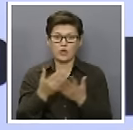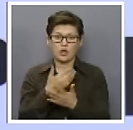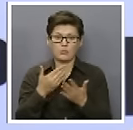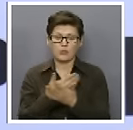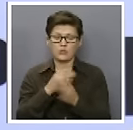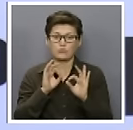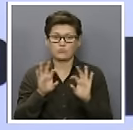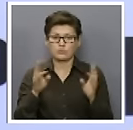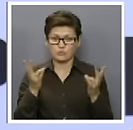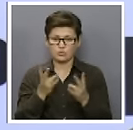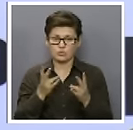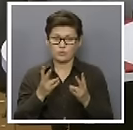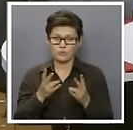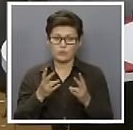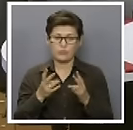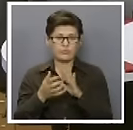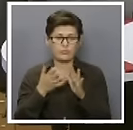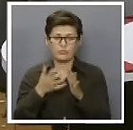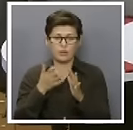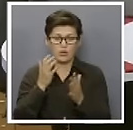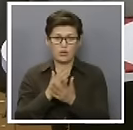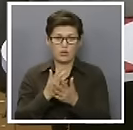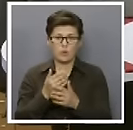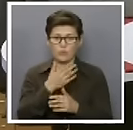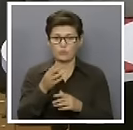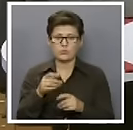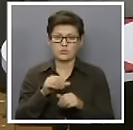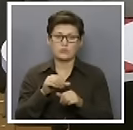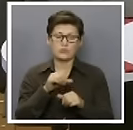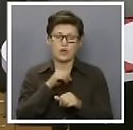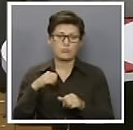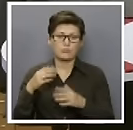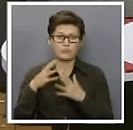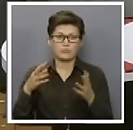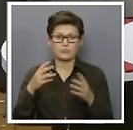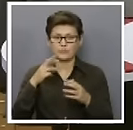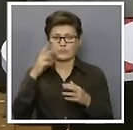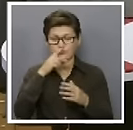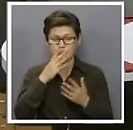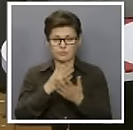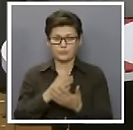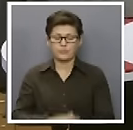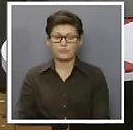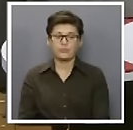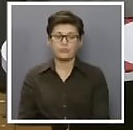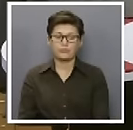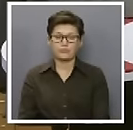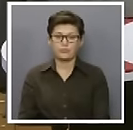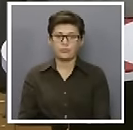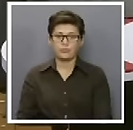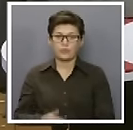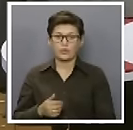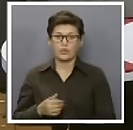жоқпыз. Ақсаудың ең үлкен жері осы жерден басталады ғой деп ойлаймын. Бауыржан, Сәбеттің сөзіне қарағанда бізде жарнама